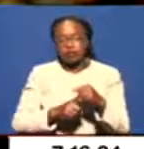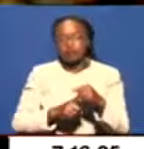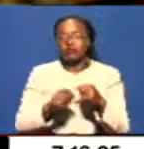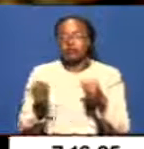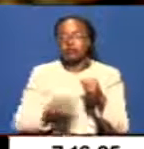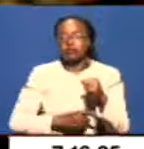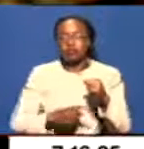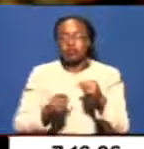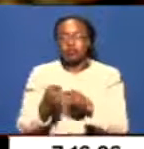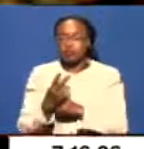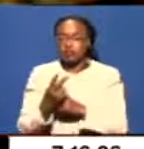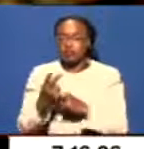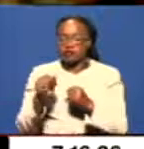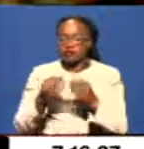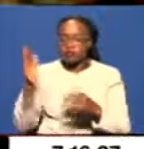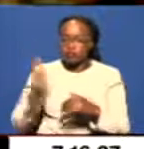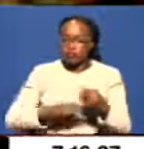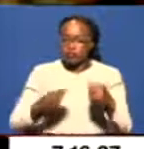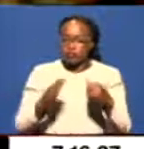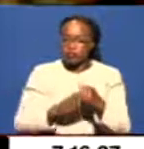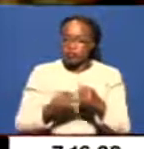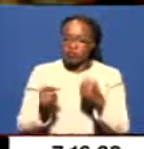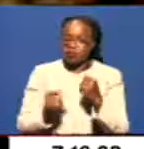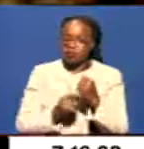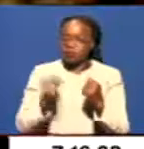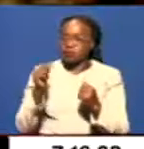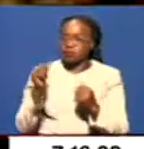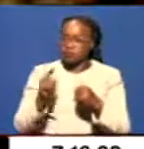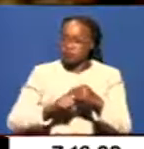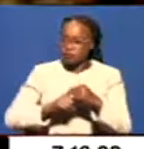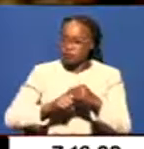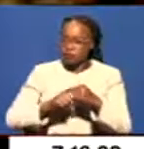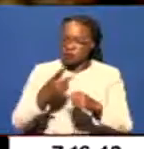milioni 9.8 dhidi ya virusi vya corona zilikuwa zimetolewa kote nchini.